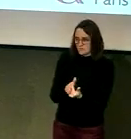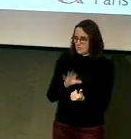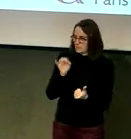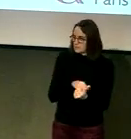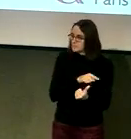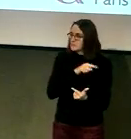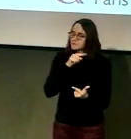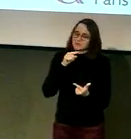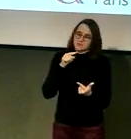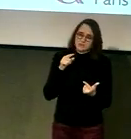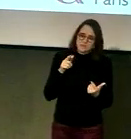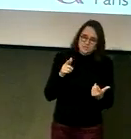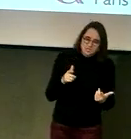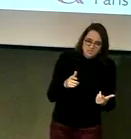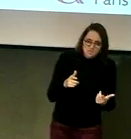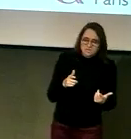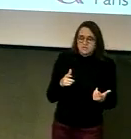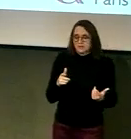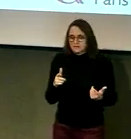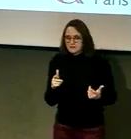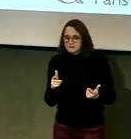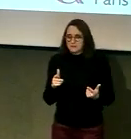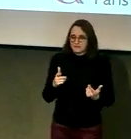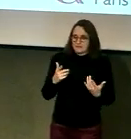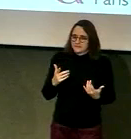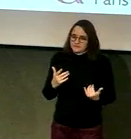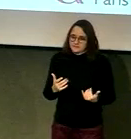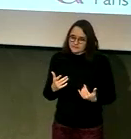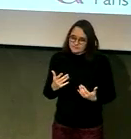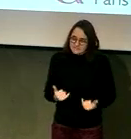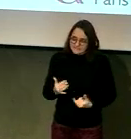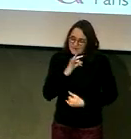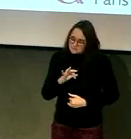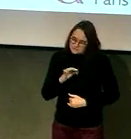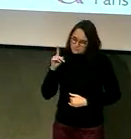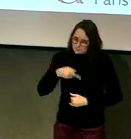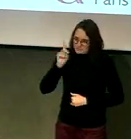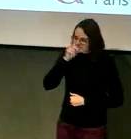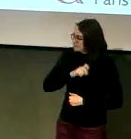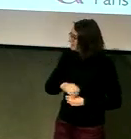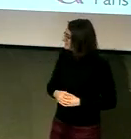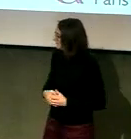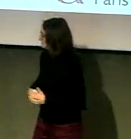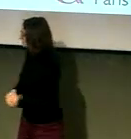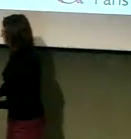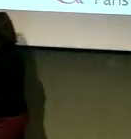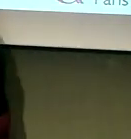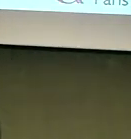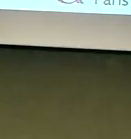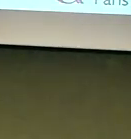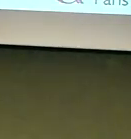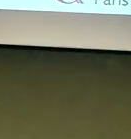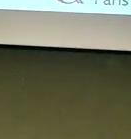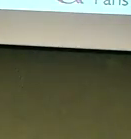famille. Elles sont plus difficiles pour l'instant à prendre en France. Et en plus, la difficulté